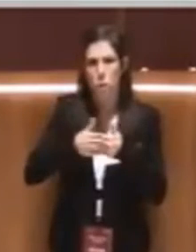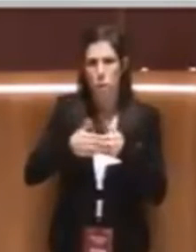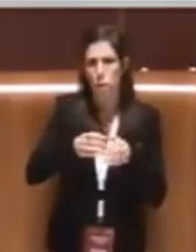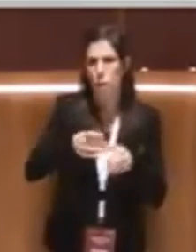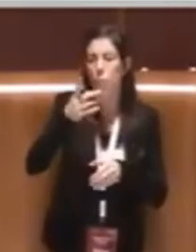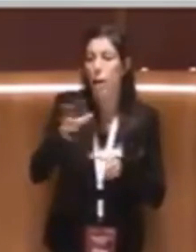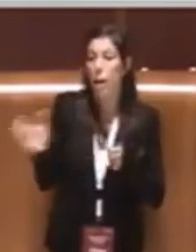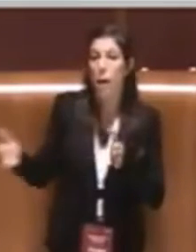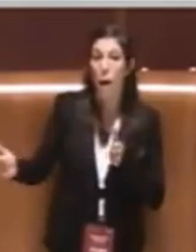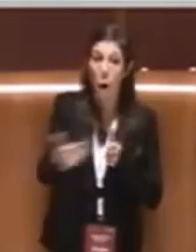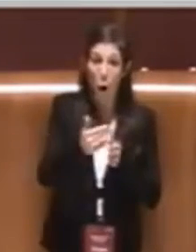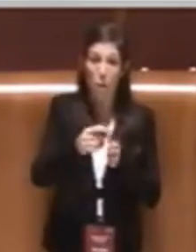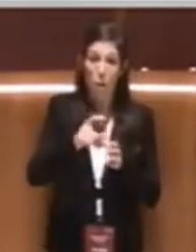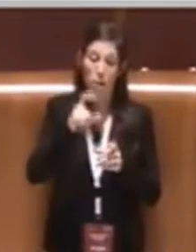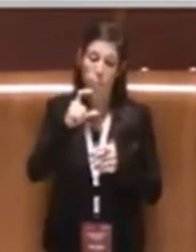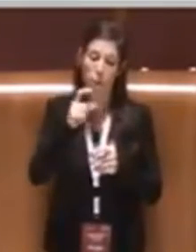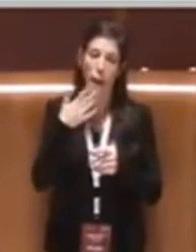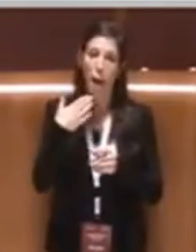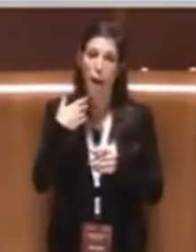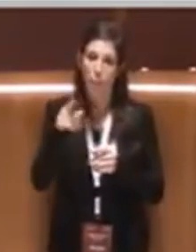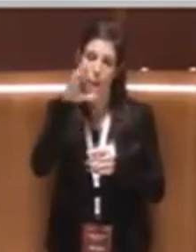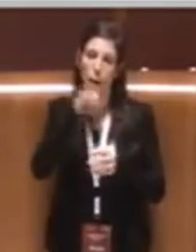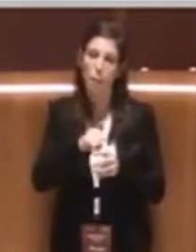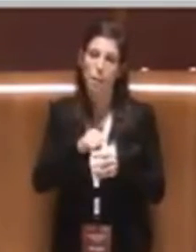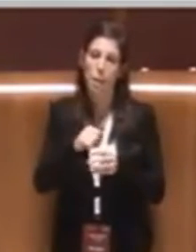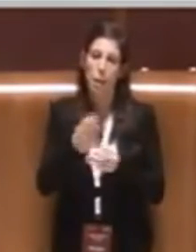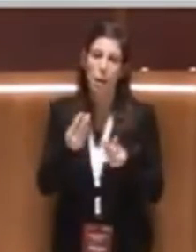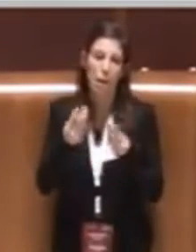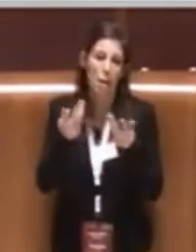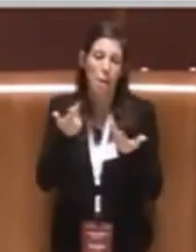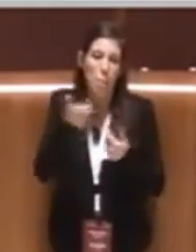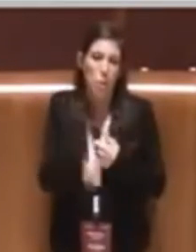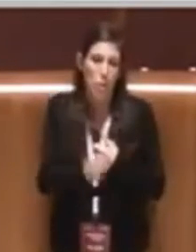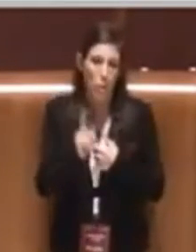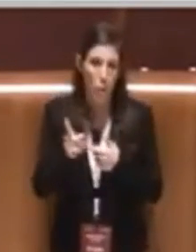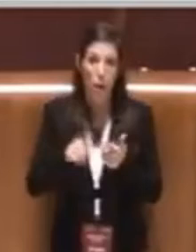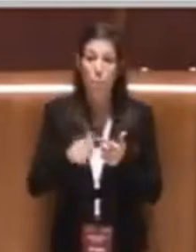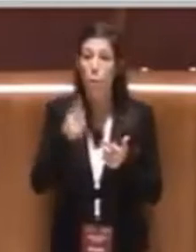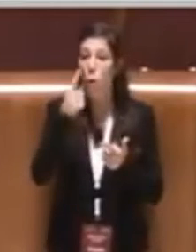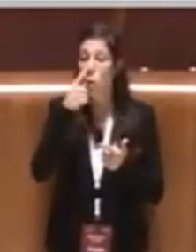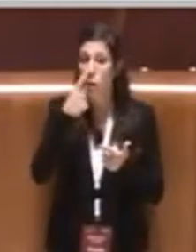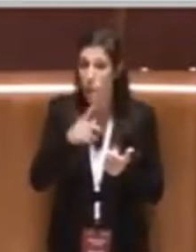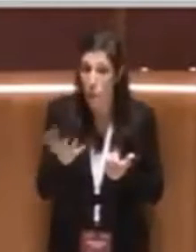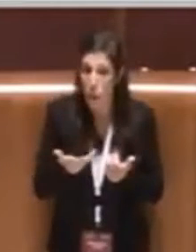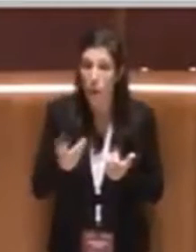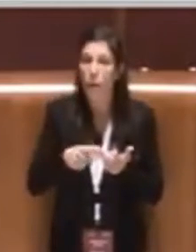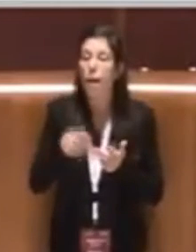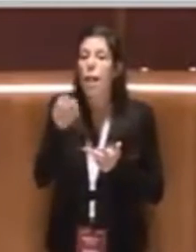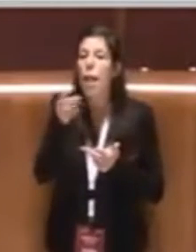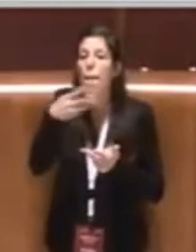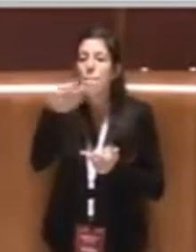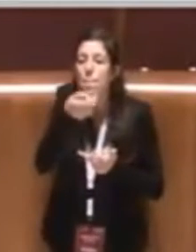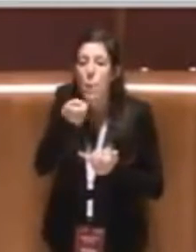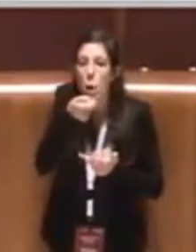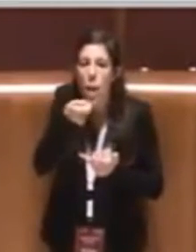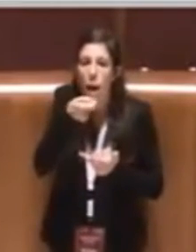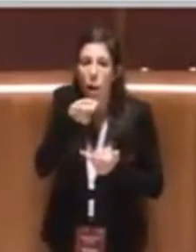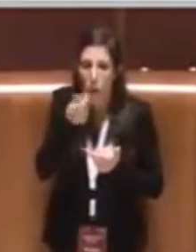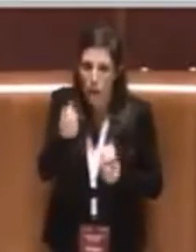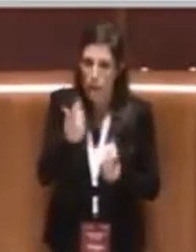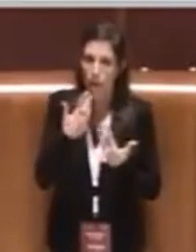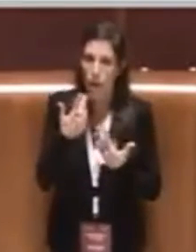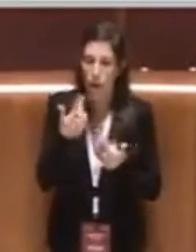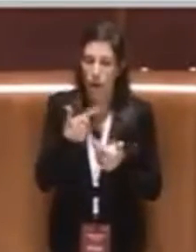di aria e quindi poi di individuare anche la molecola o quant'altro